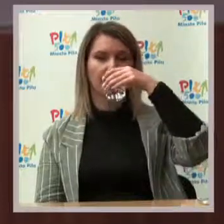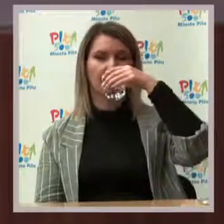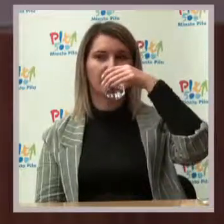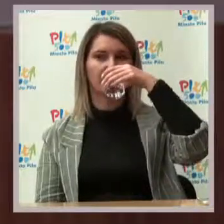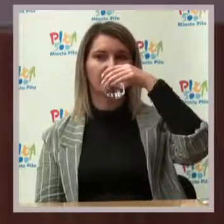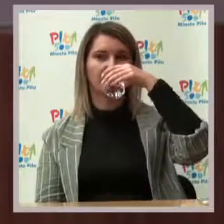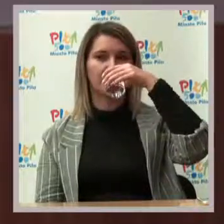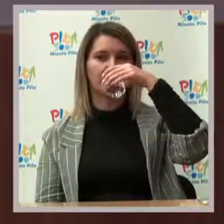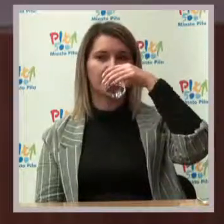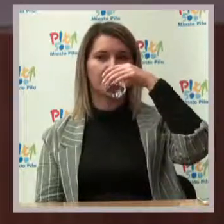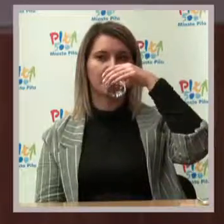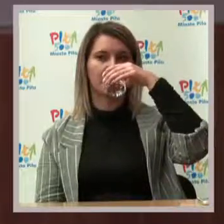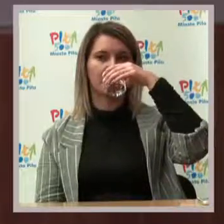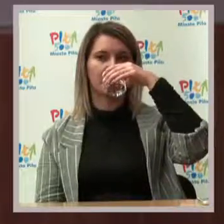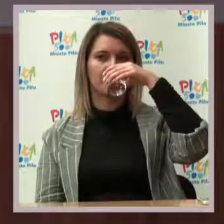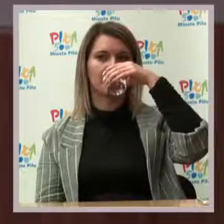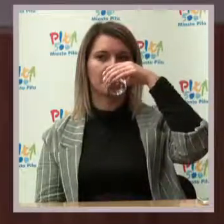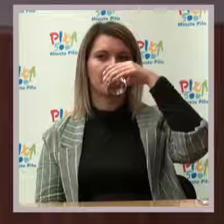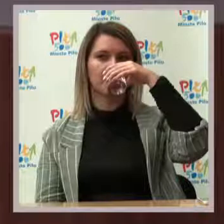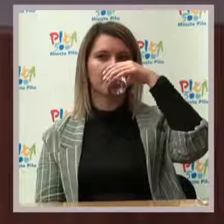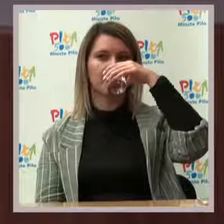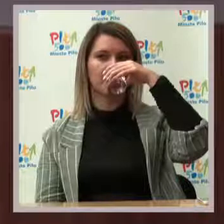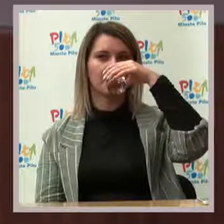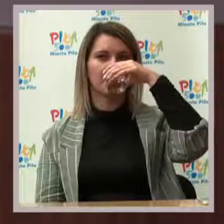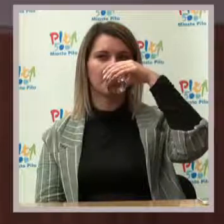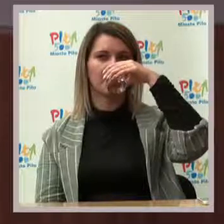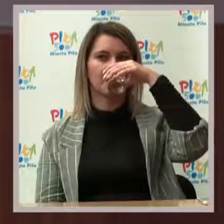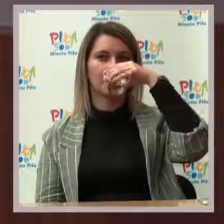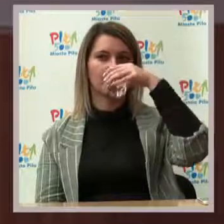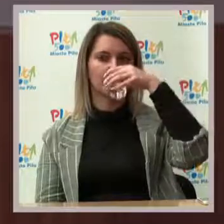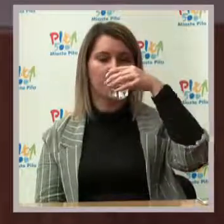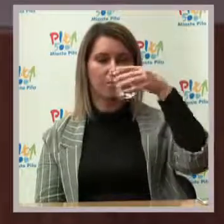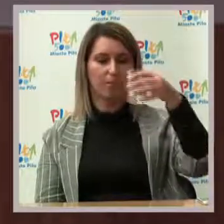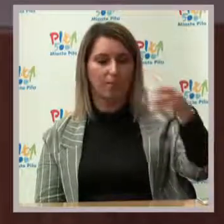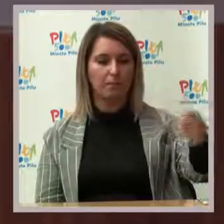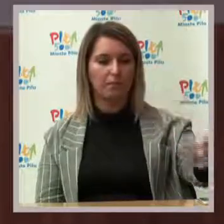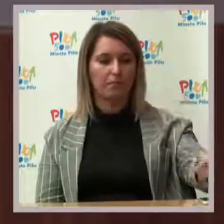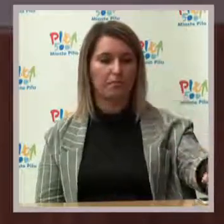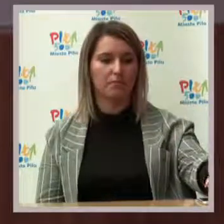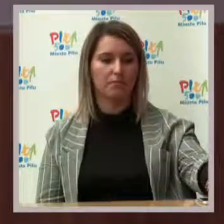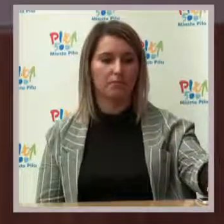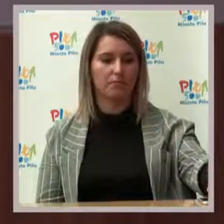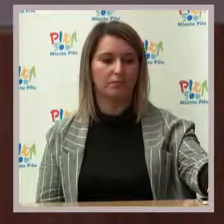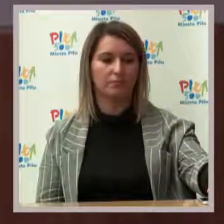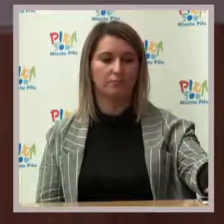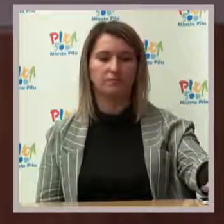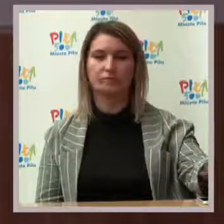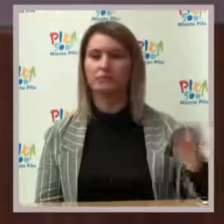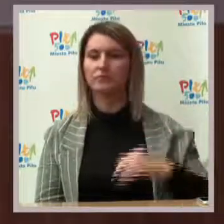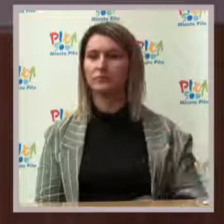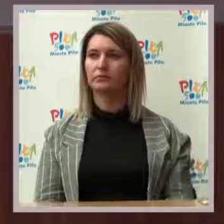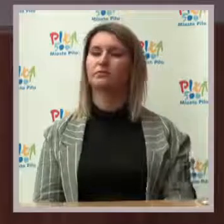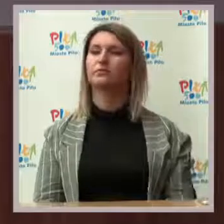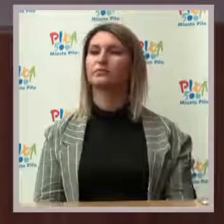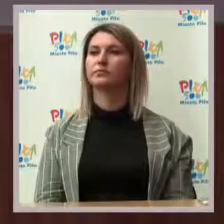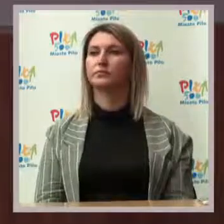poprawy bezpieczeństwa i możliwości ratowania życia ludzkiego w naszym rejonie. My mamy takie bazy